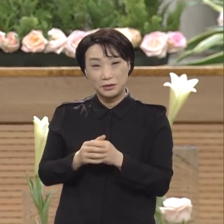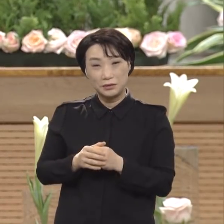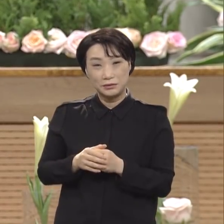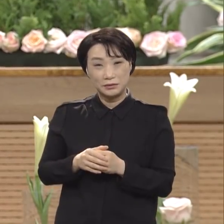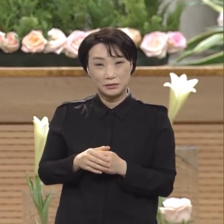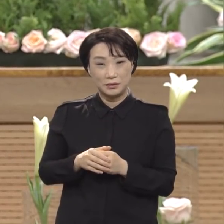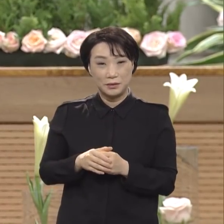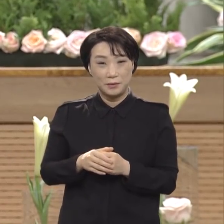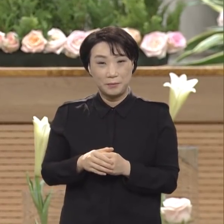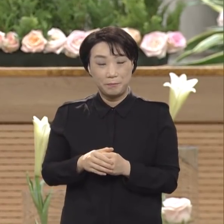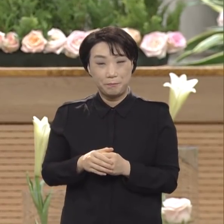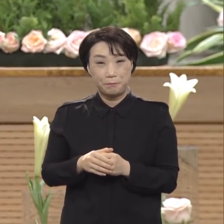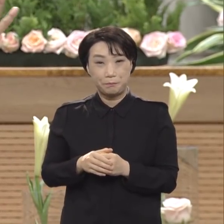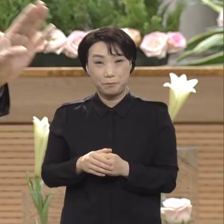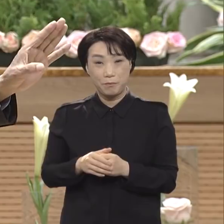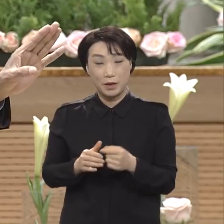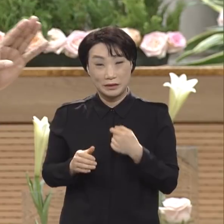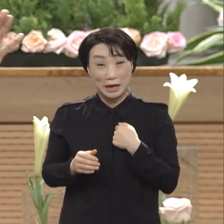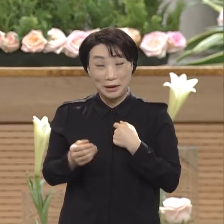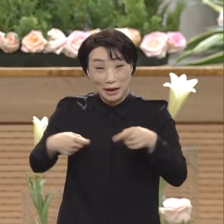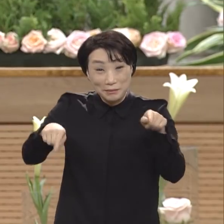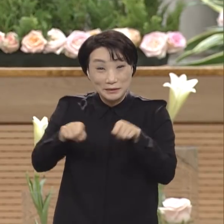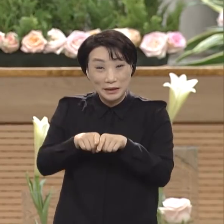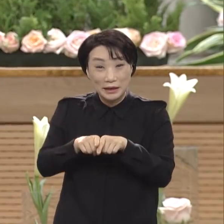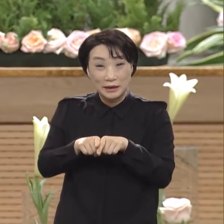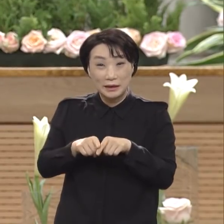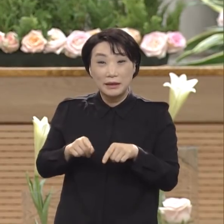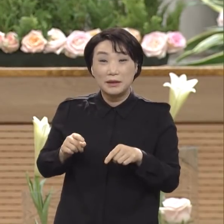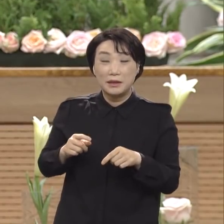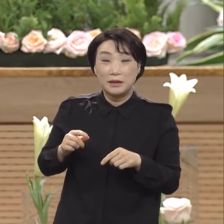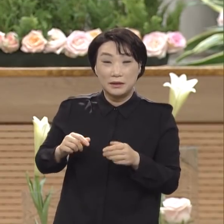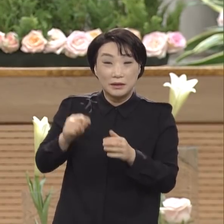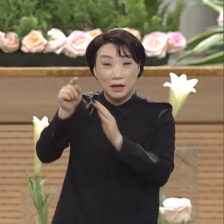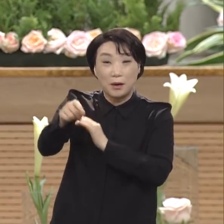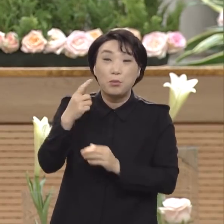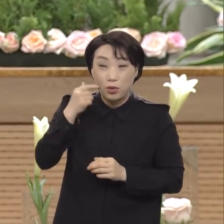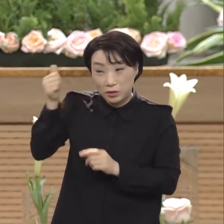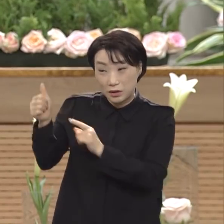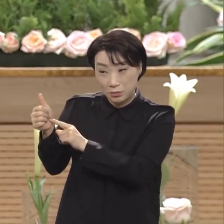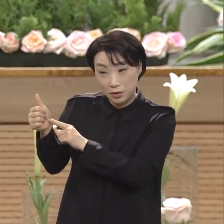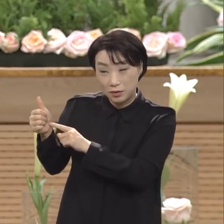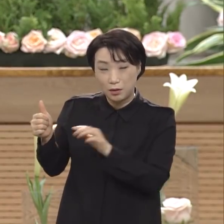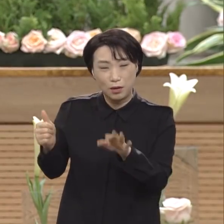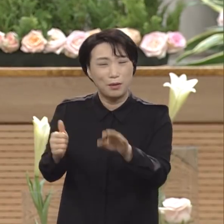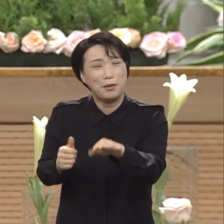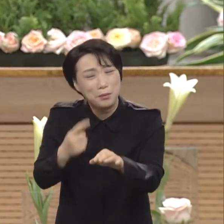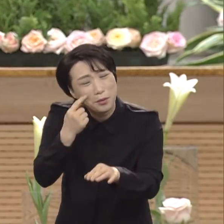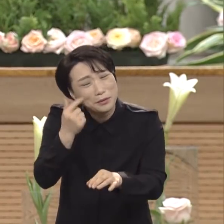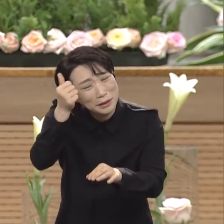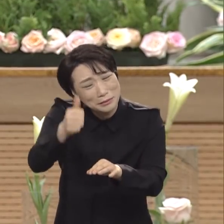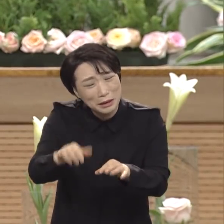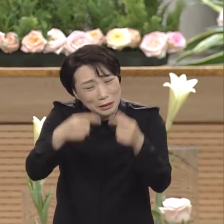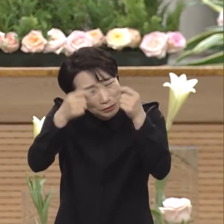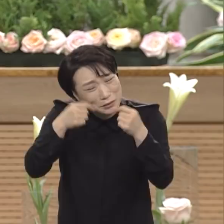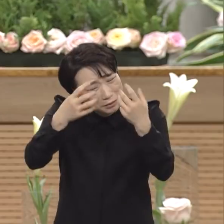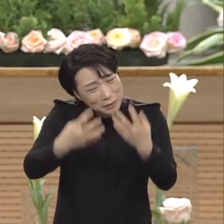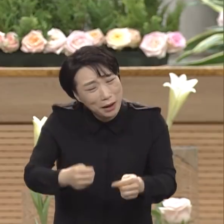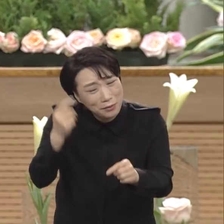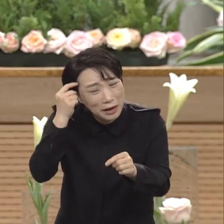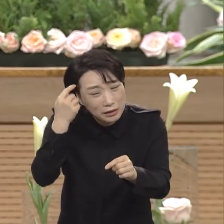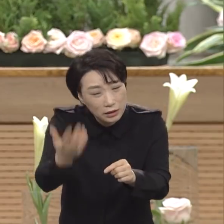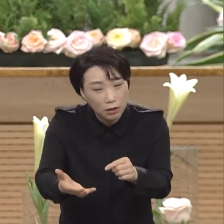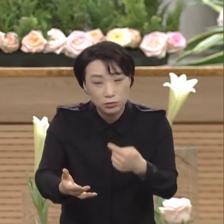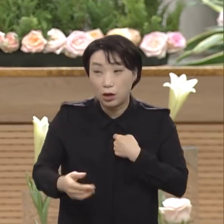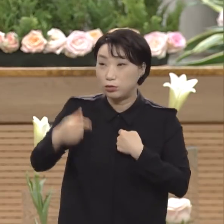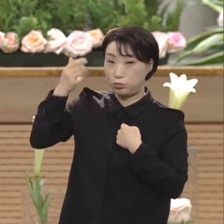그 나와 같이 간 목사님이 목사님 왜 그렇게 울어요?